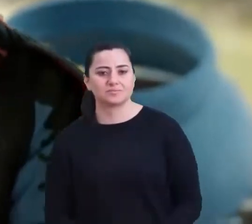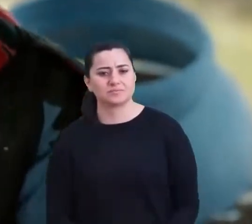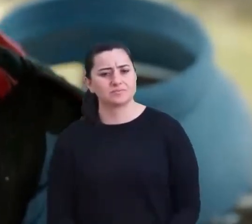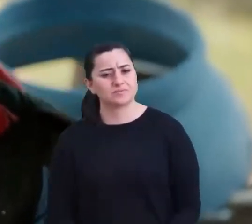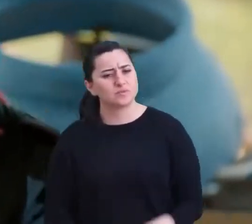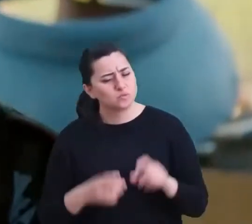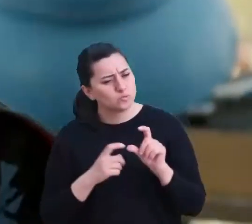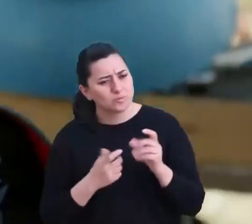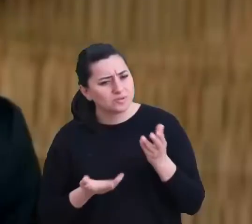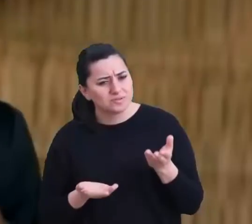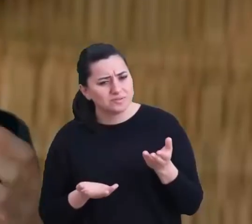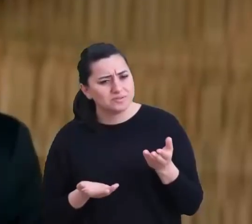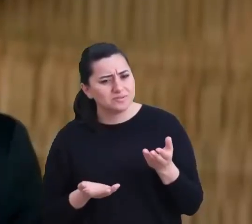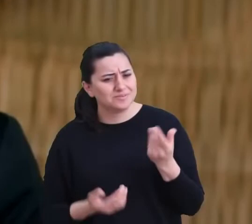Süleyman.